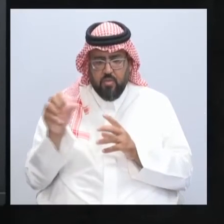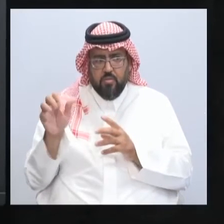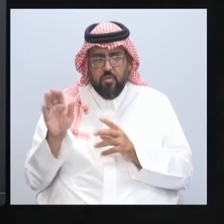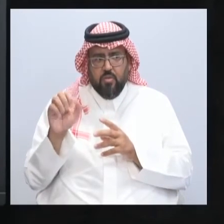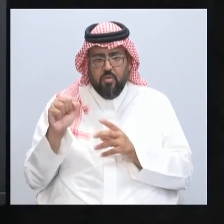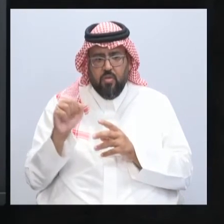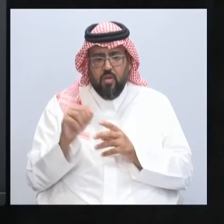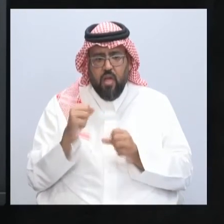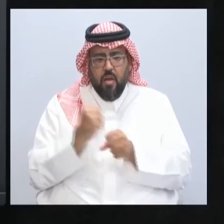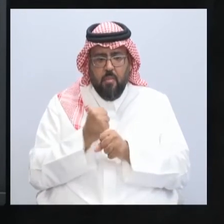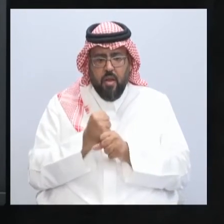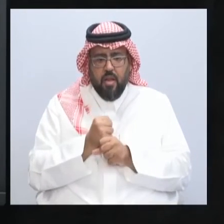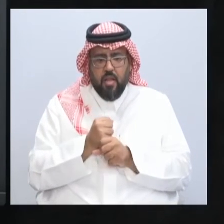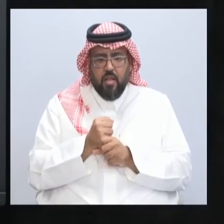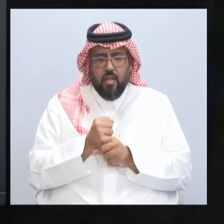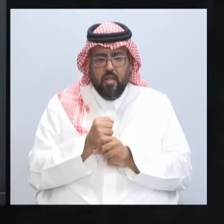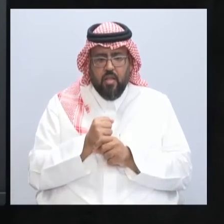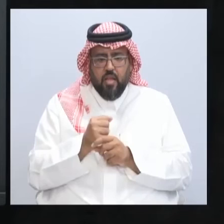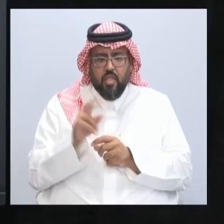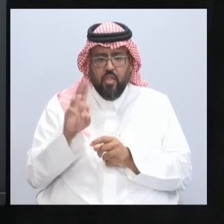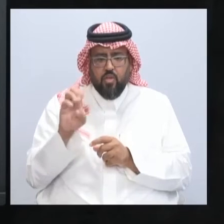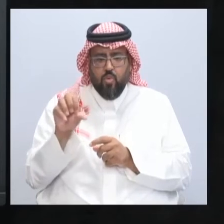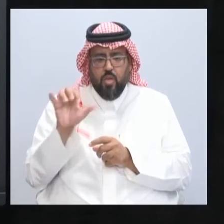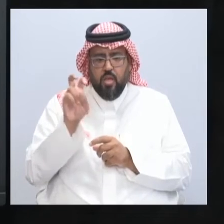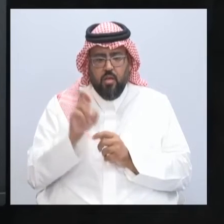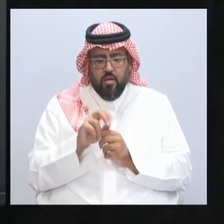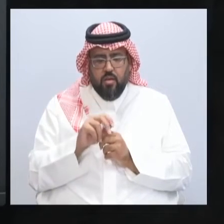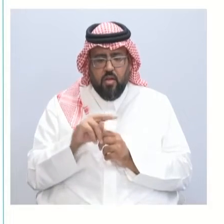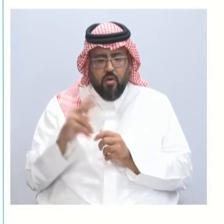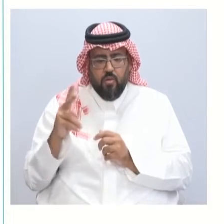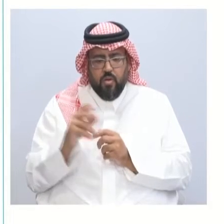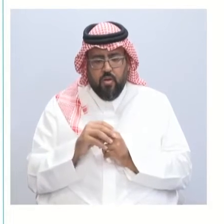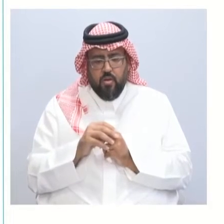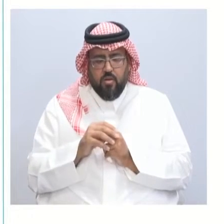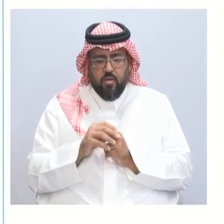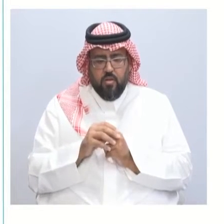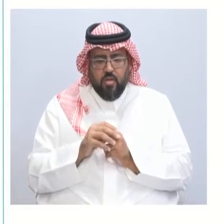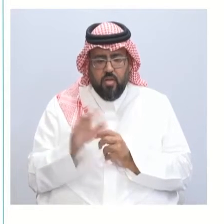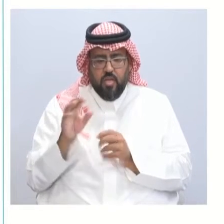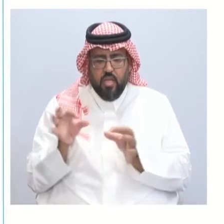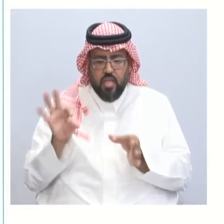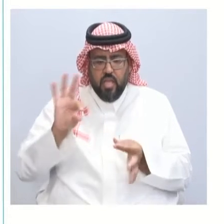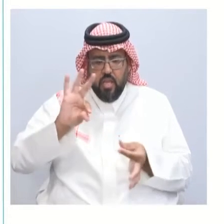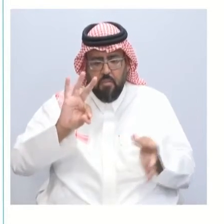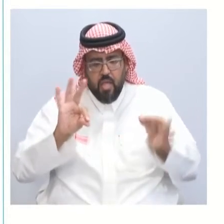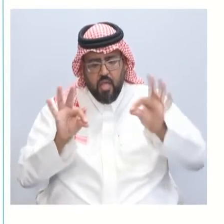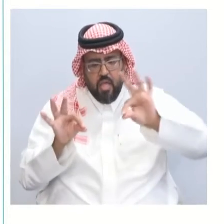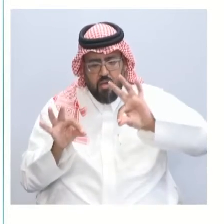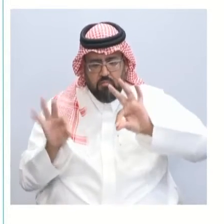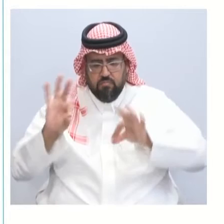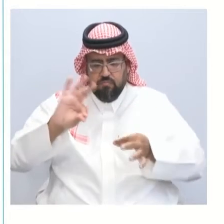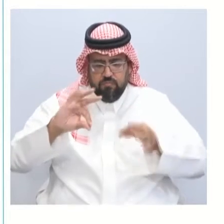الصخور بفعل عمليات التجويه انواعها لدينا كيميائيه